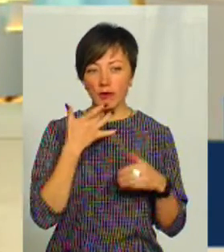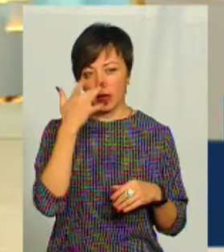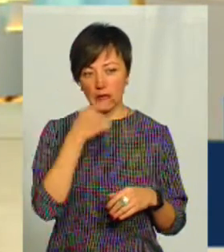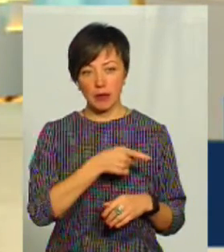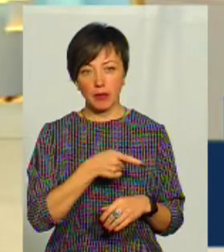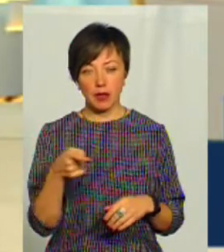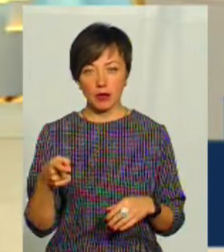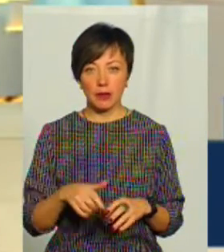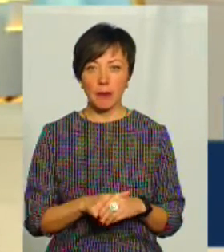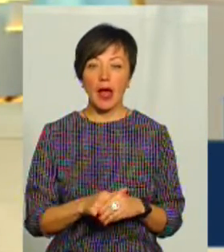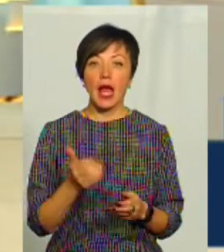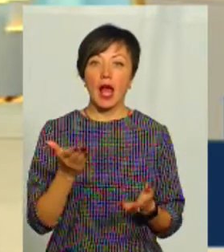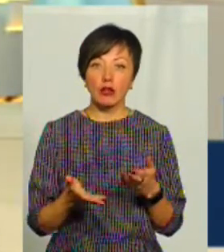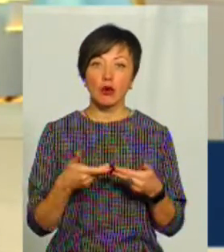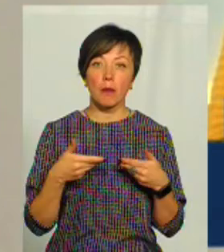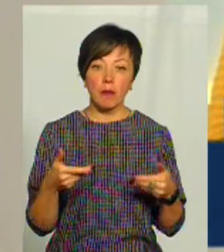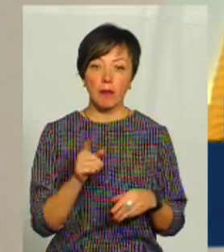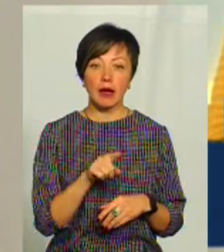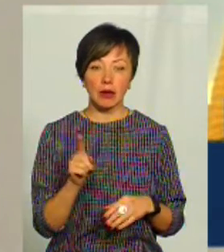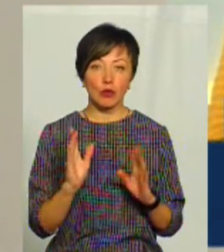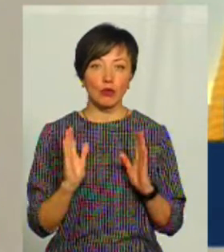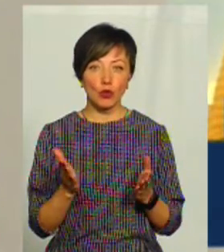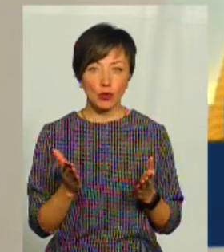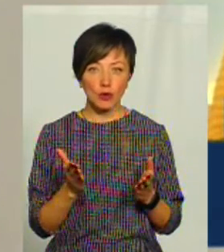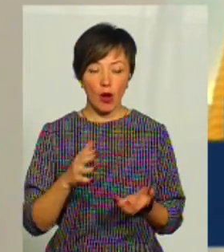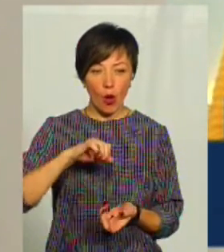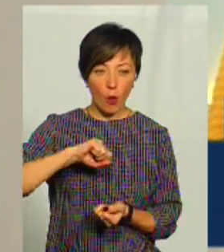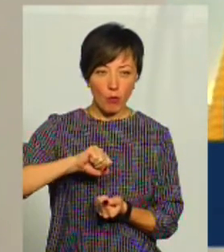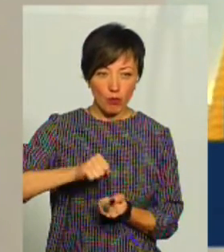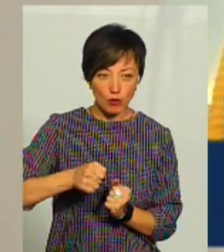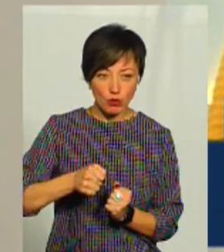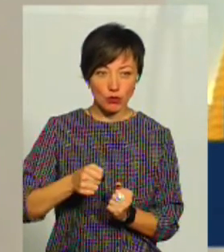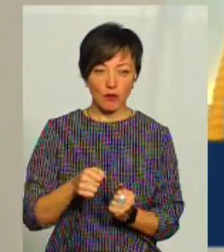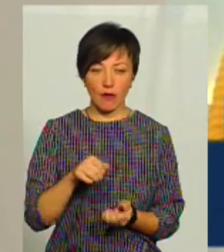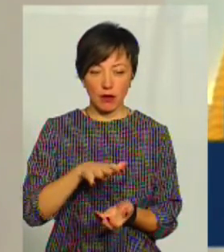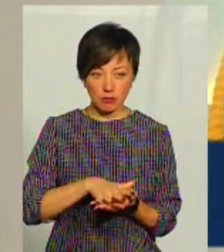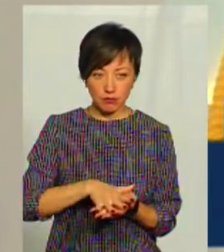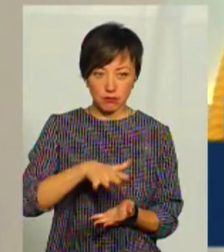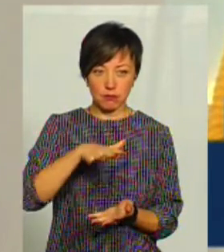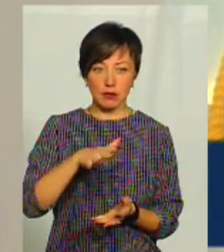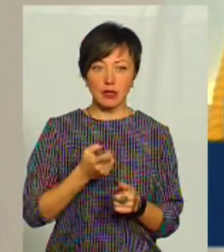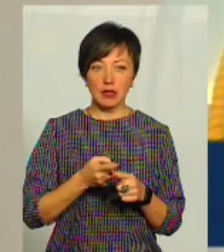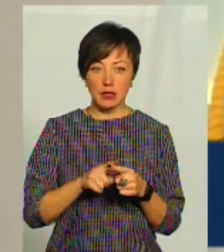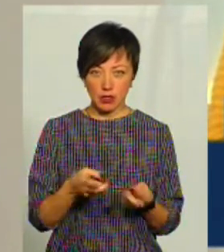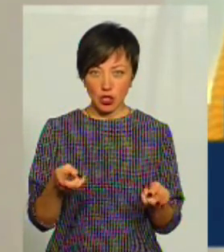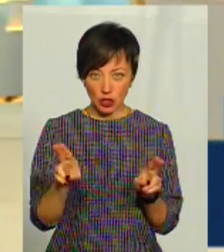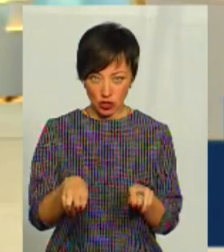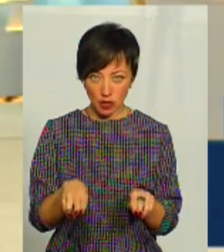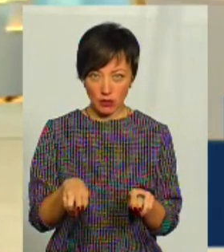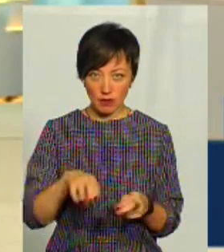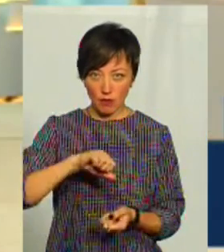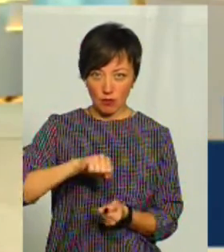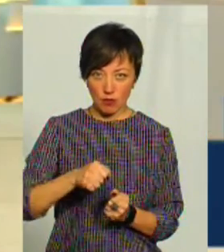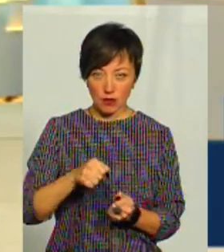літній період, якщо ми їх будемо компостувати. Ось ці всі хімічні сполуки, вони залишаються в